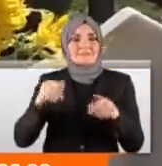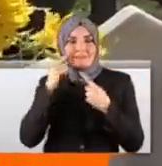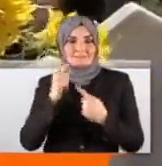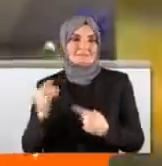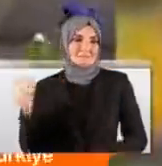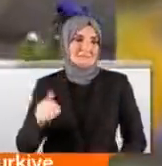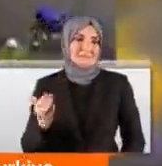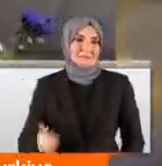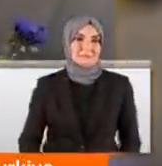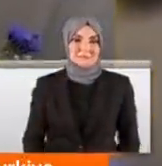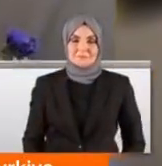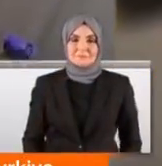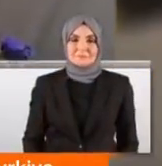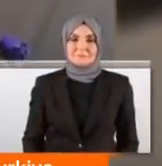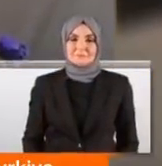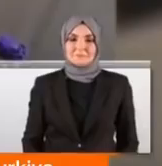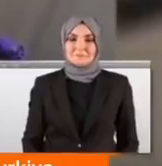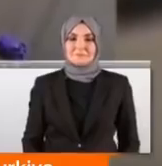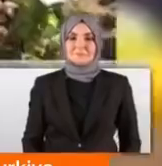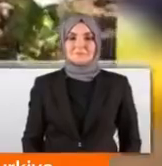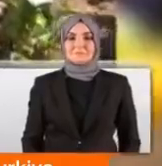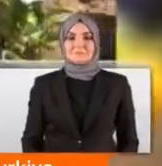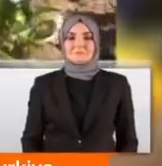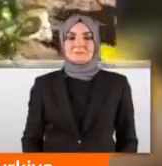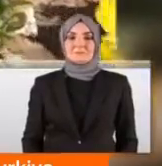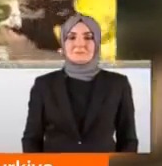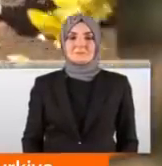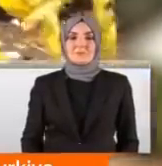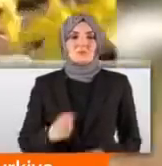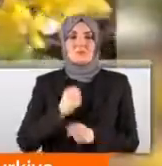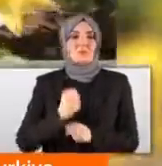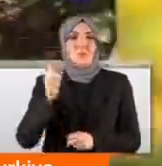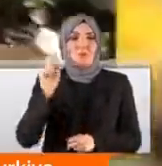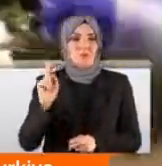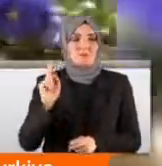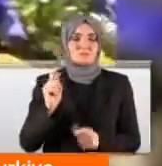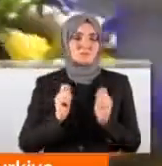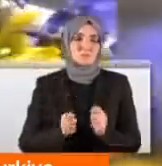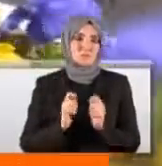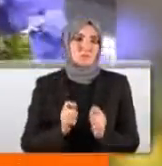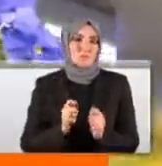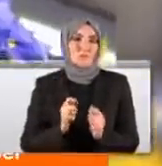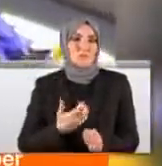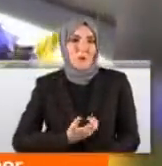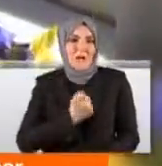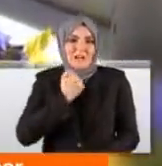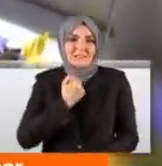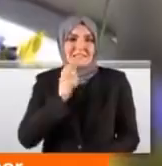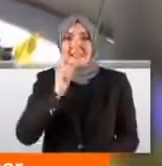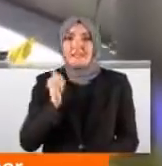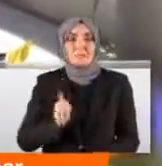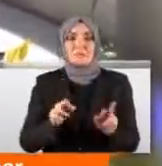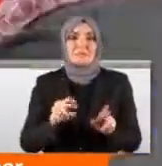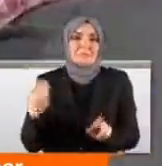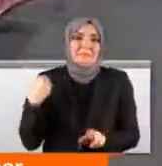o biranın götürmesi çok zor görevi güç mü güç acısı ilk günkü gibi taze İşte bu